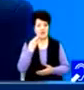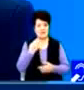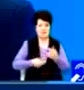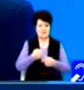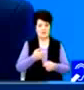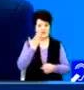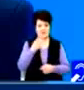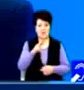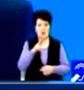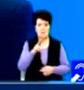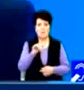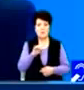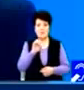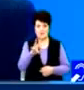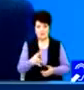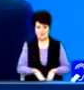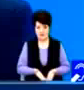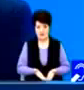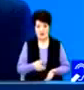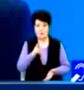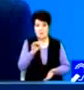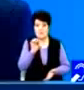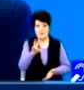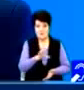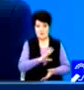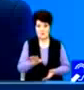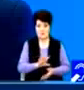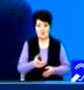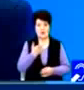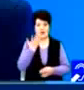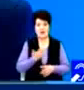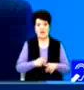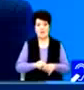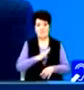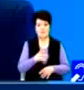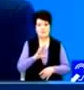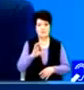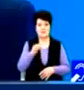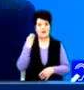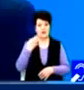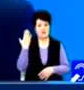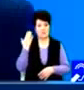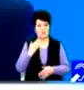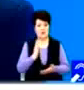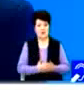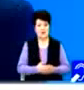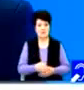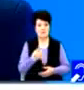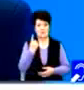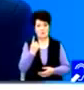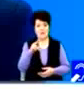plus putin putin nu mai este acel Putin în care a fost cu 10 ani în urmă putin astăzi este un paria